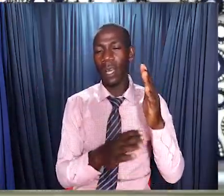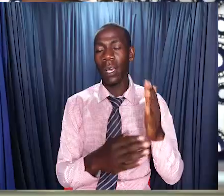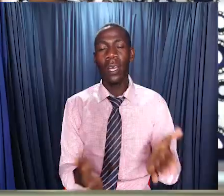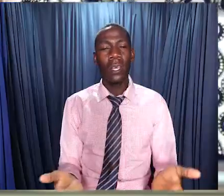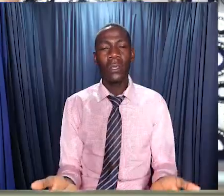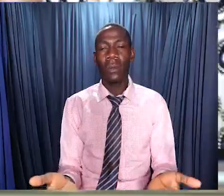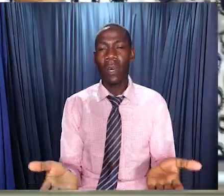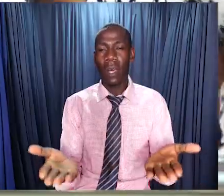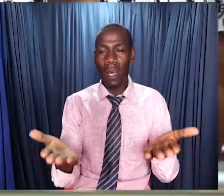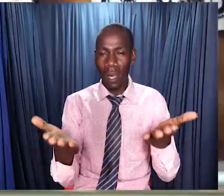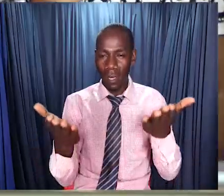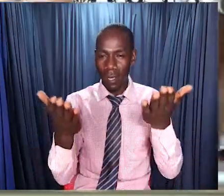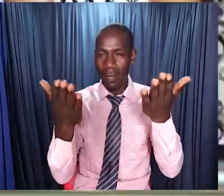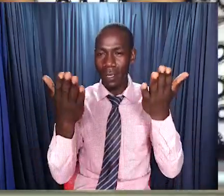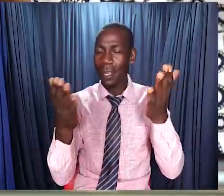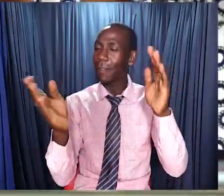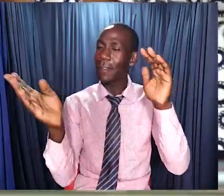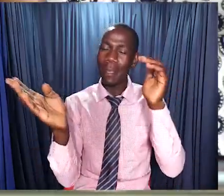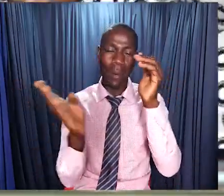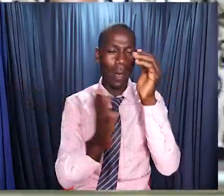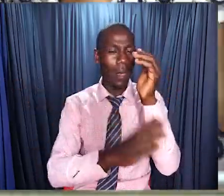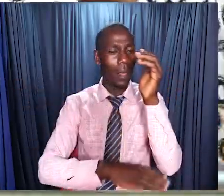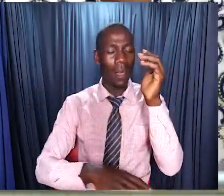twajikosesha Swani tweka